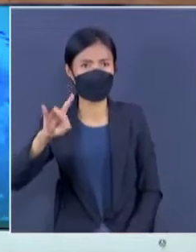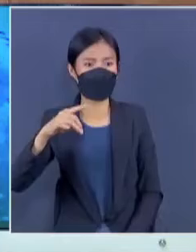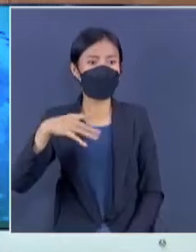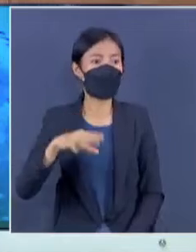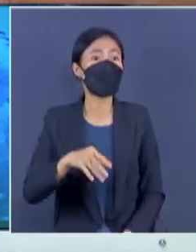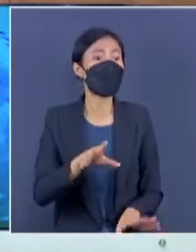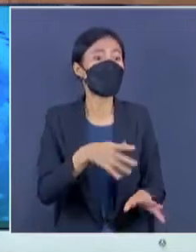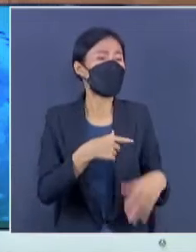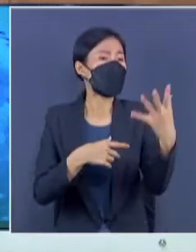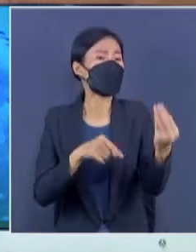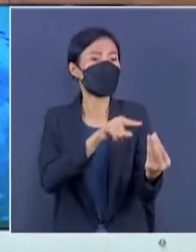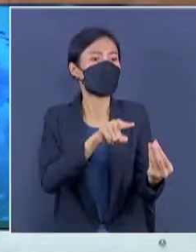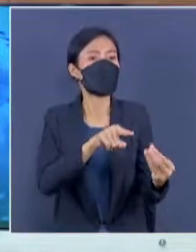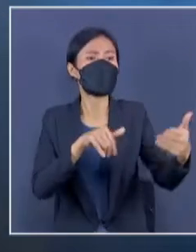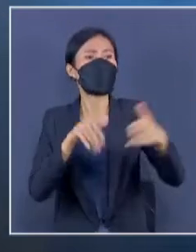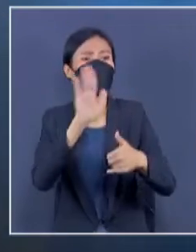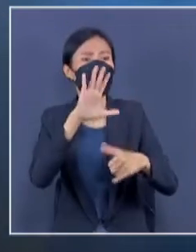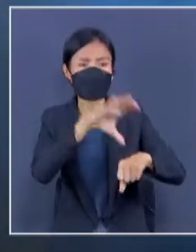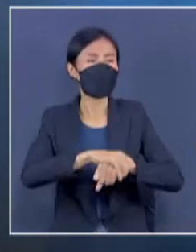ที ่ ไปติดตามเรื่องนี้ครับ